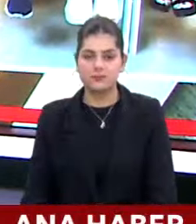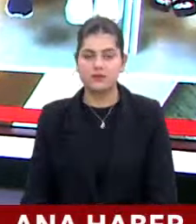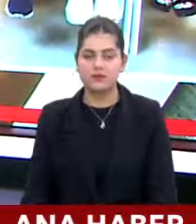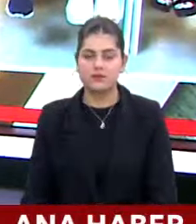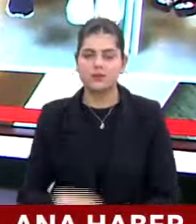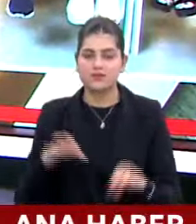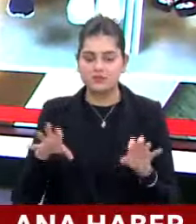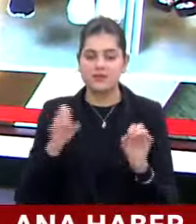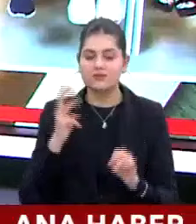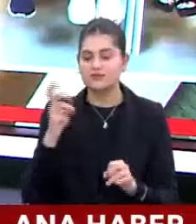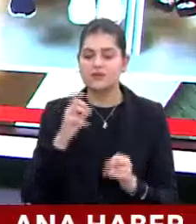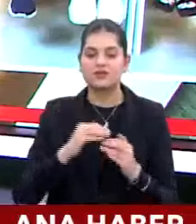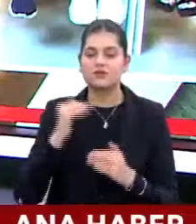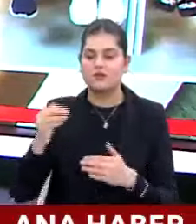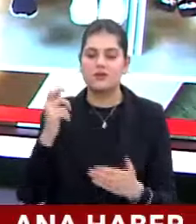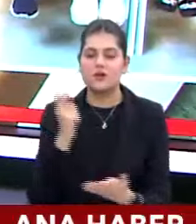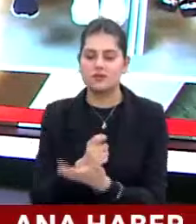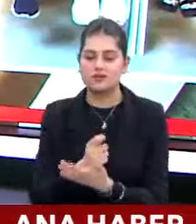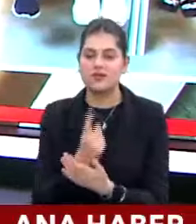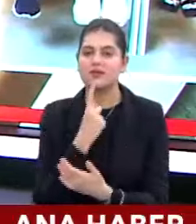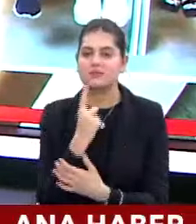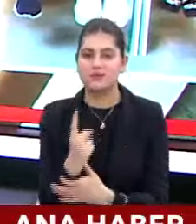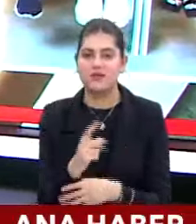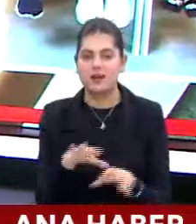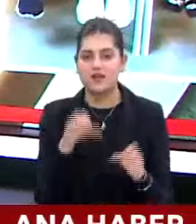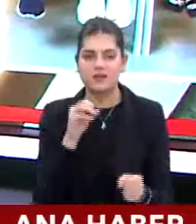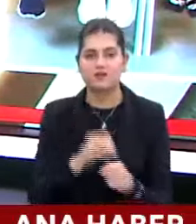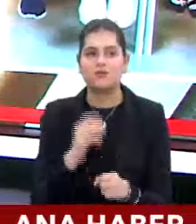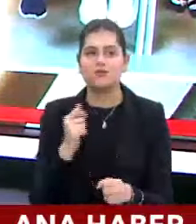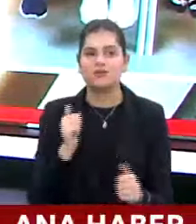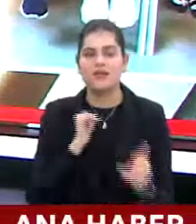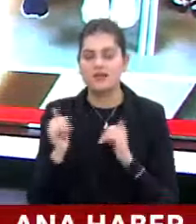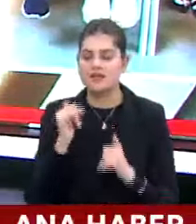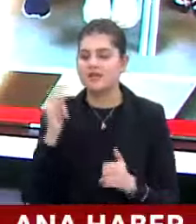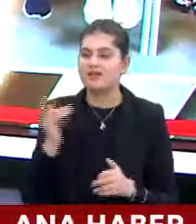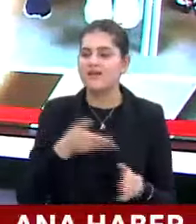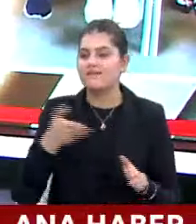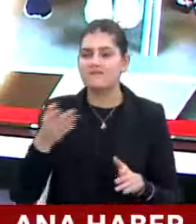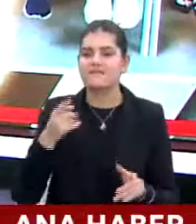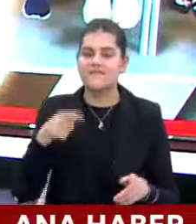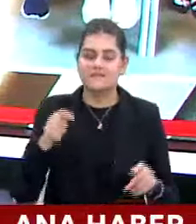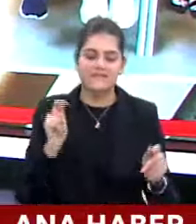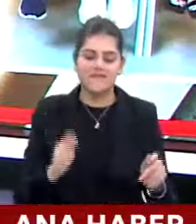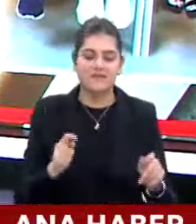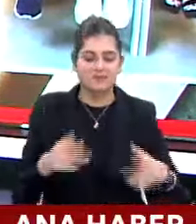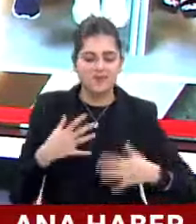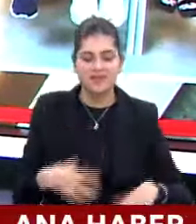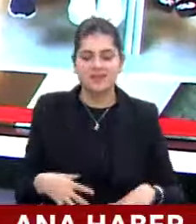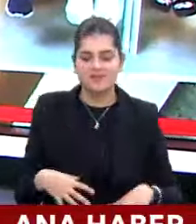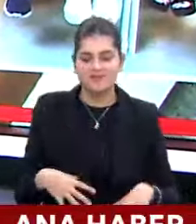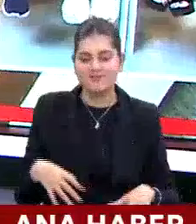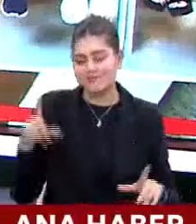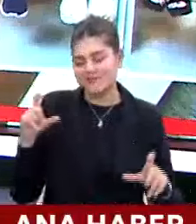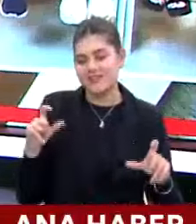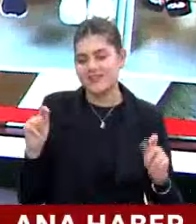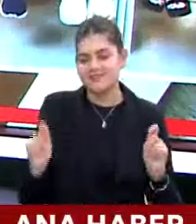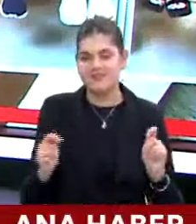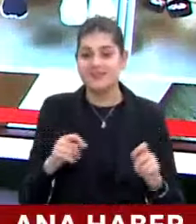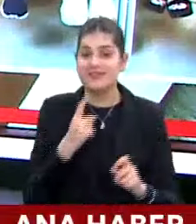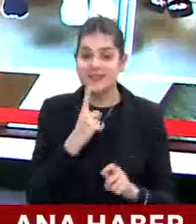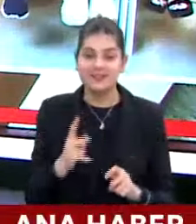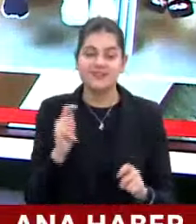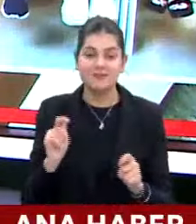şimdi alayım nasıl olsa 3 ay sonra öderim heyecanıyla. Alayım şu parayı tatile gideyim şunu yapayım bunu yapayım şunu giyeyim bunu efendim takayım